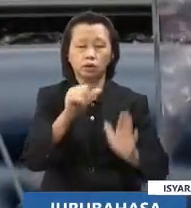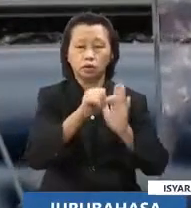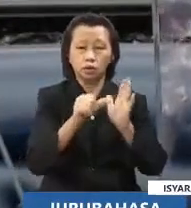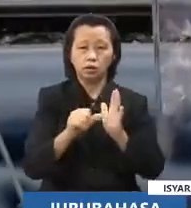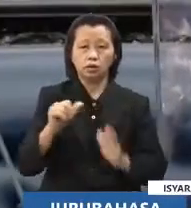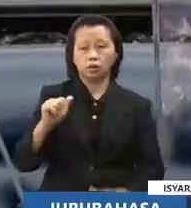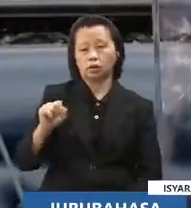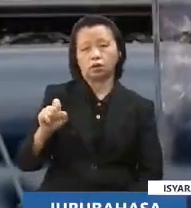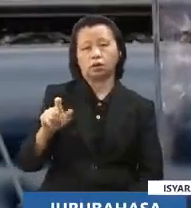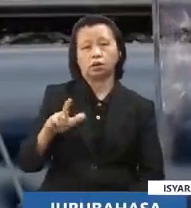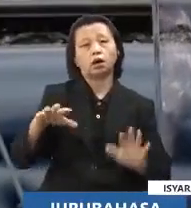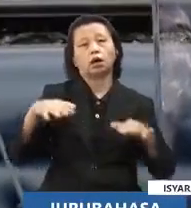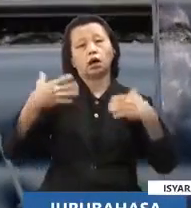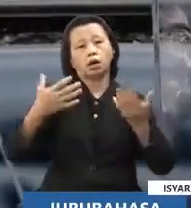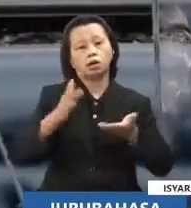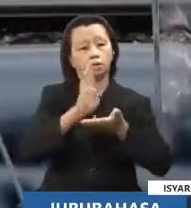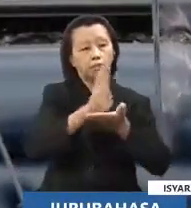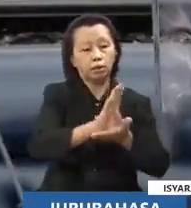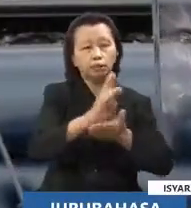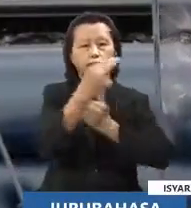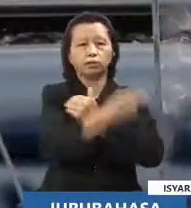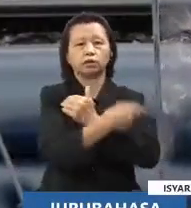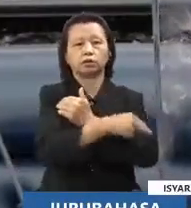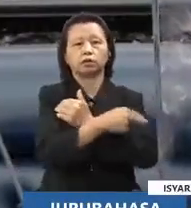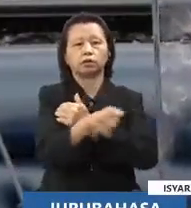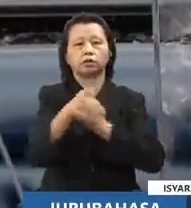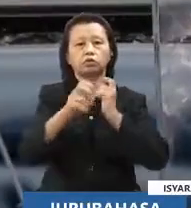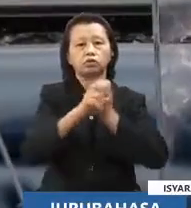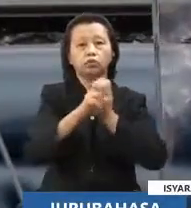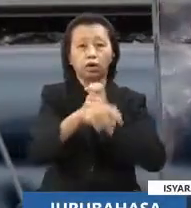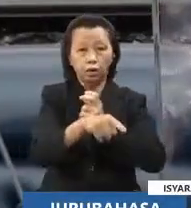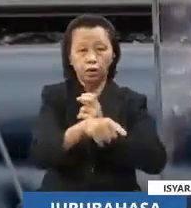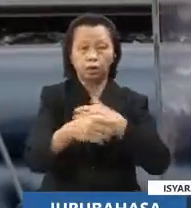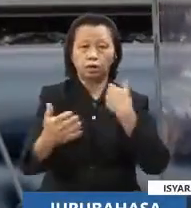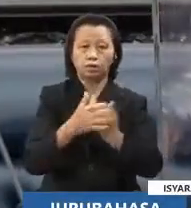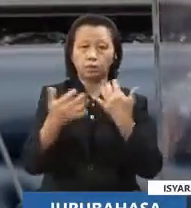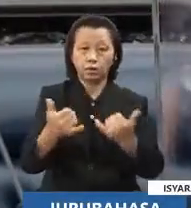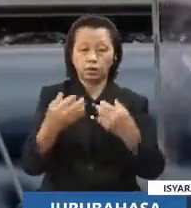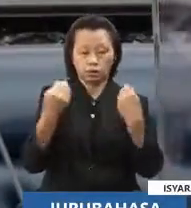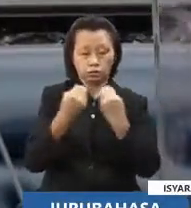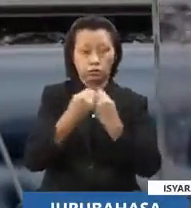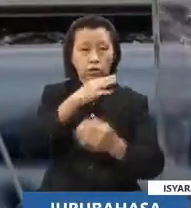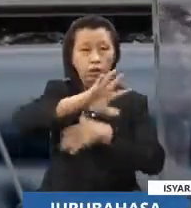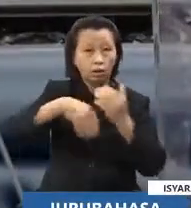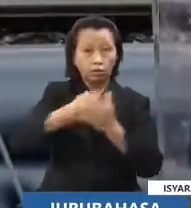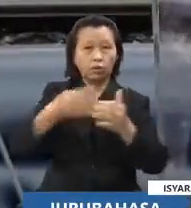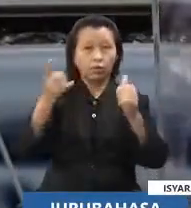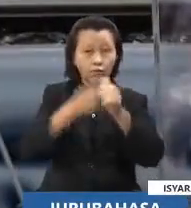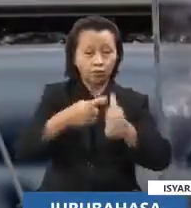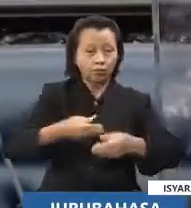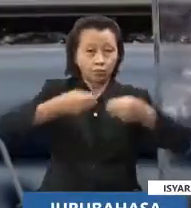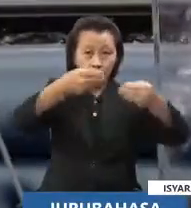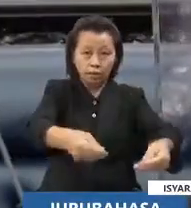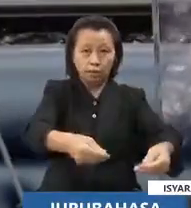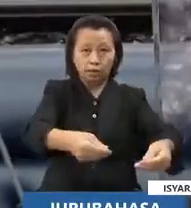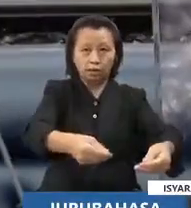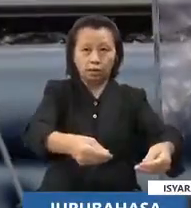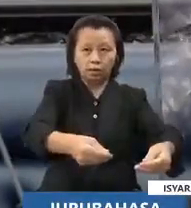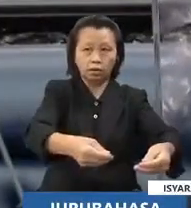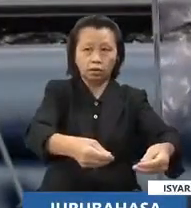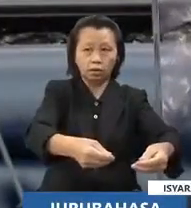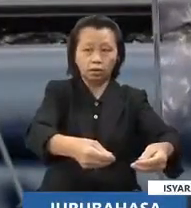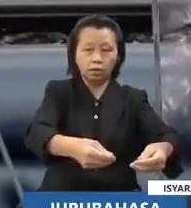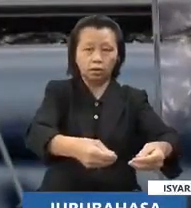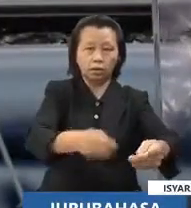agenda asal bagaimana nak membantu negeri-negeri ini. Jadi sehingga kini jumlah keseluruhan pendahuluan ada juga diberi